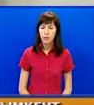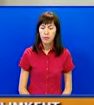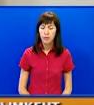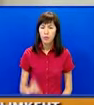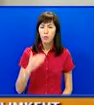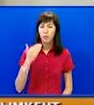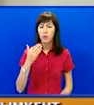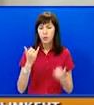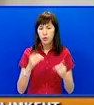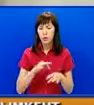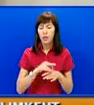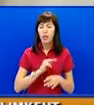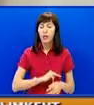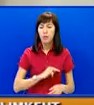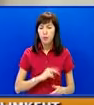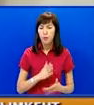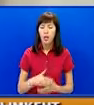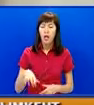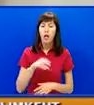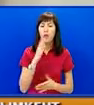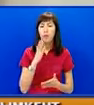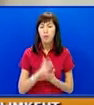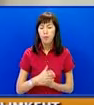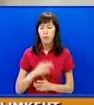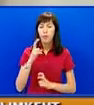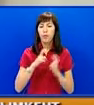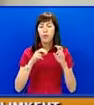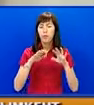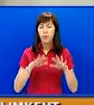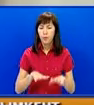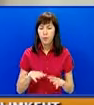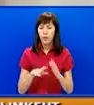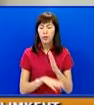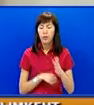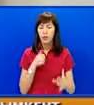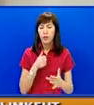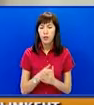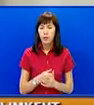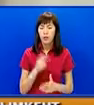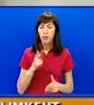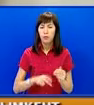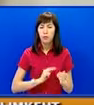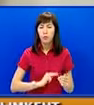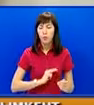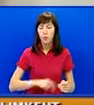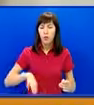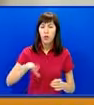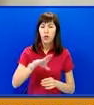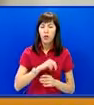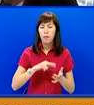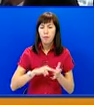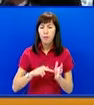Многие из них сейчас ведут активную работу. Они все находятся на индустриальных зонах. До конца года планируем закончить работы по всем